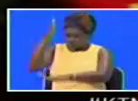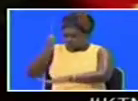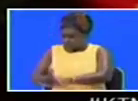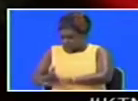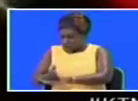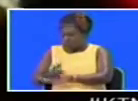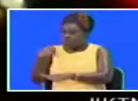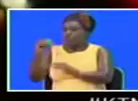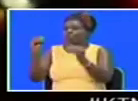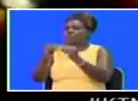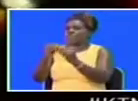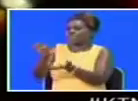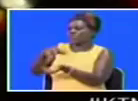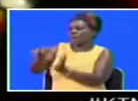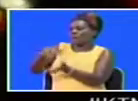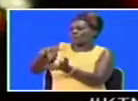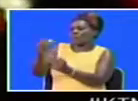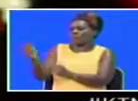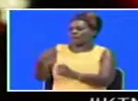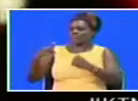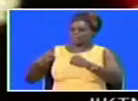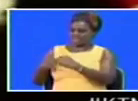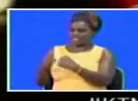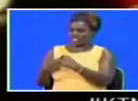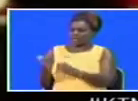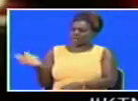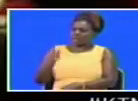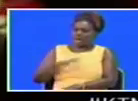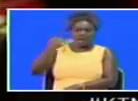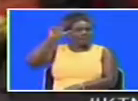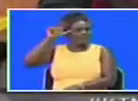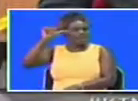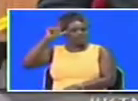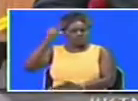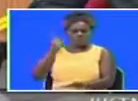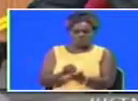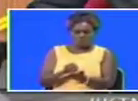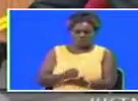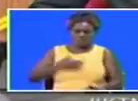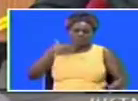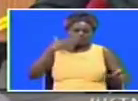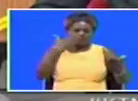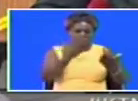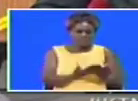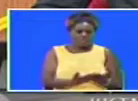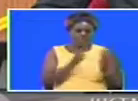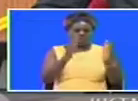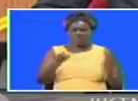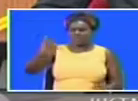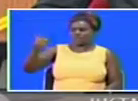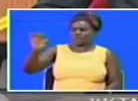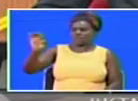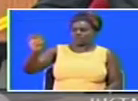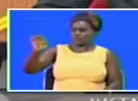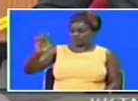gavana Isaac Ruto debeni ifikapo Agosti 8. Kwako Manzo studioni. Asante sana Jeff Kirui, na